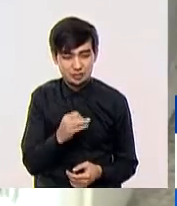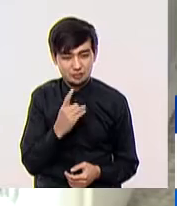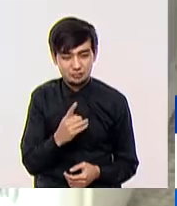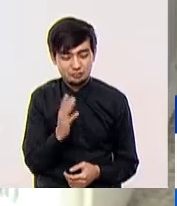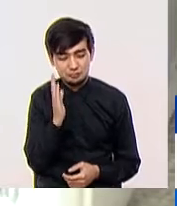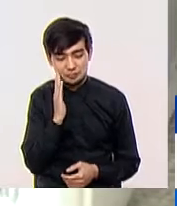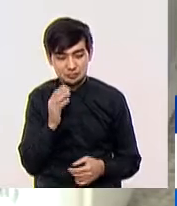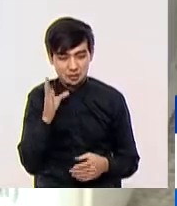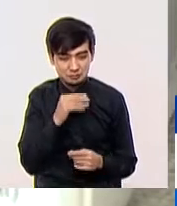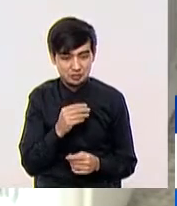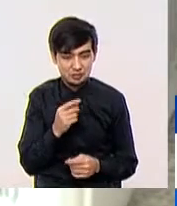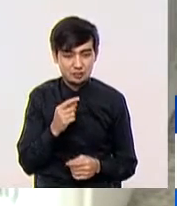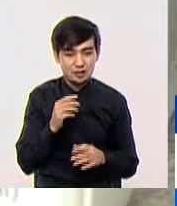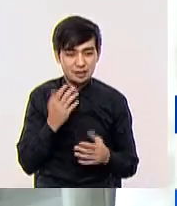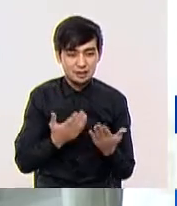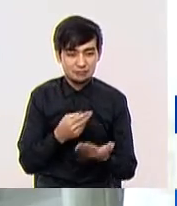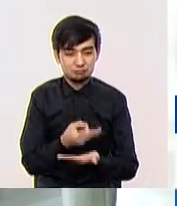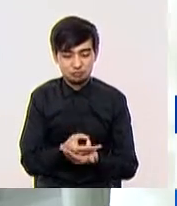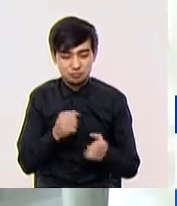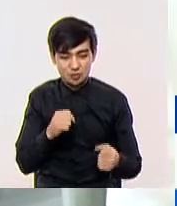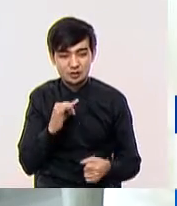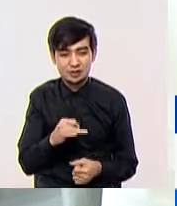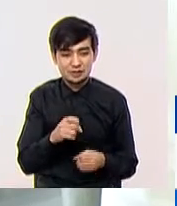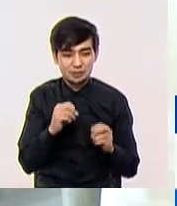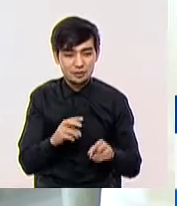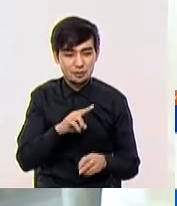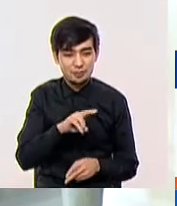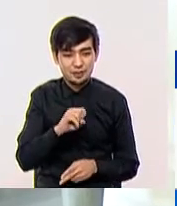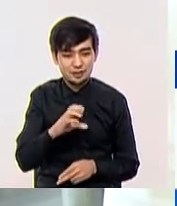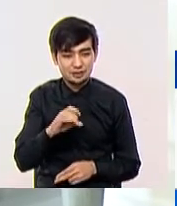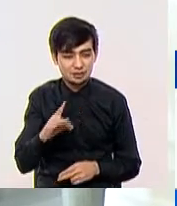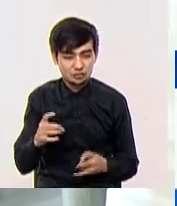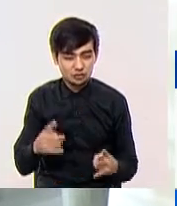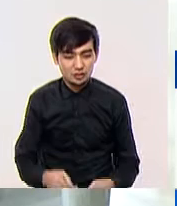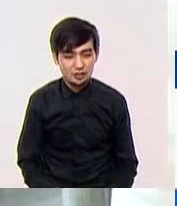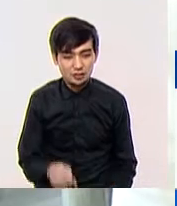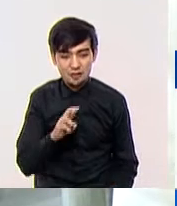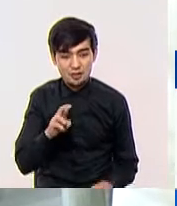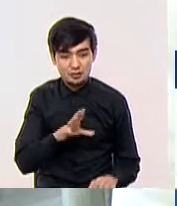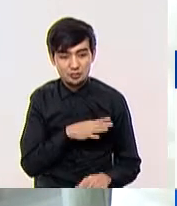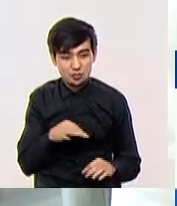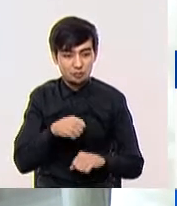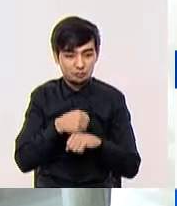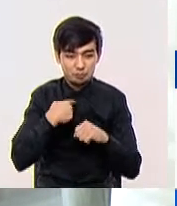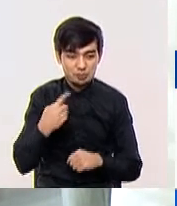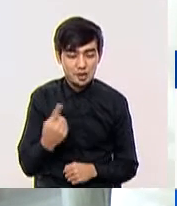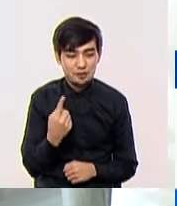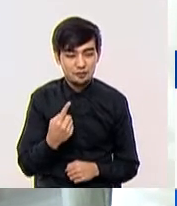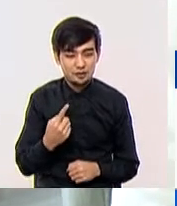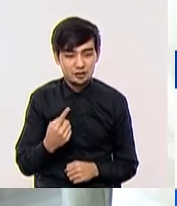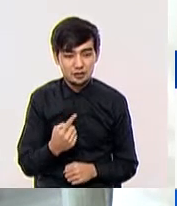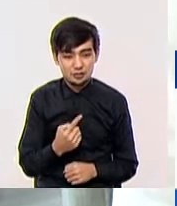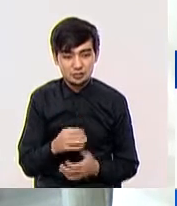или спине. Ей необходим особый пластырь. Когда в январе были эти события, у меня в первый момент